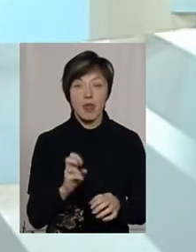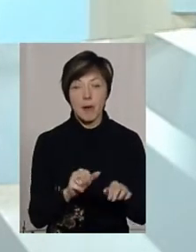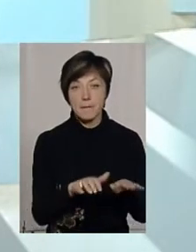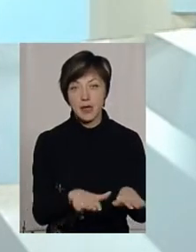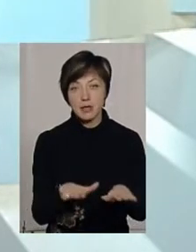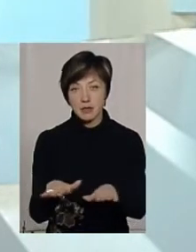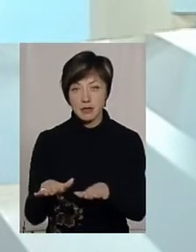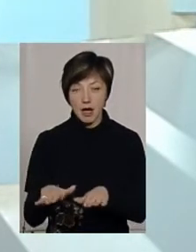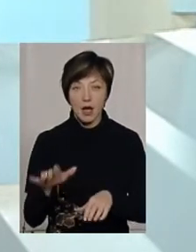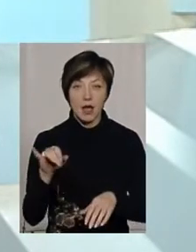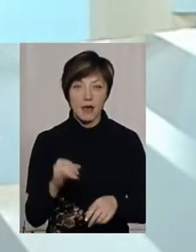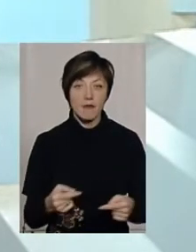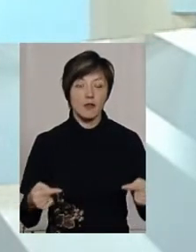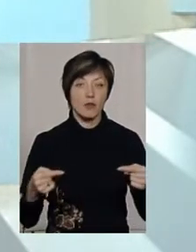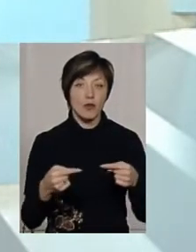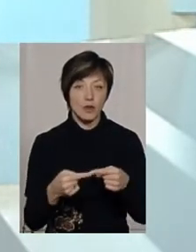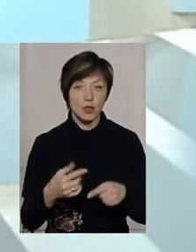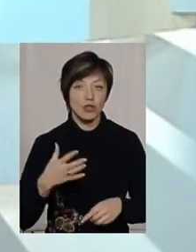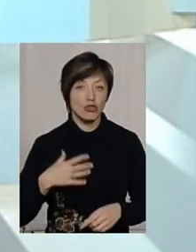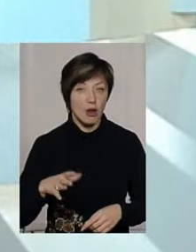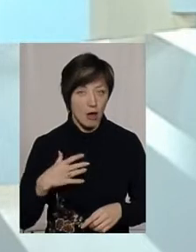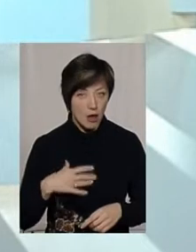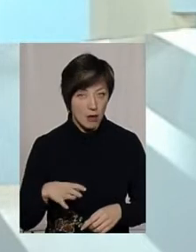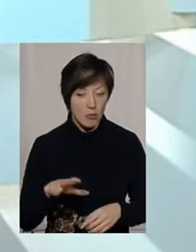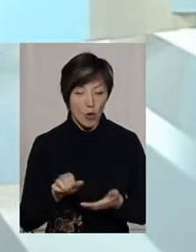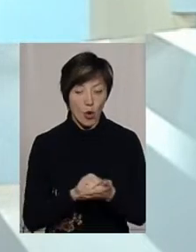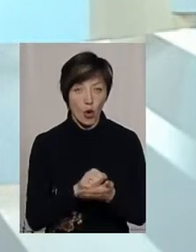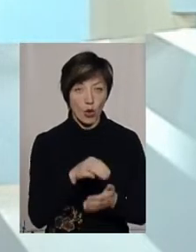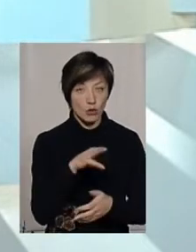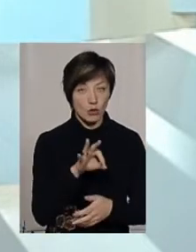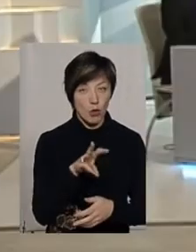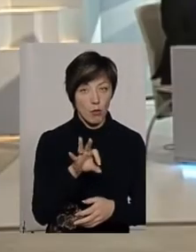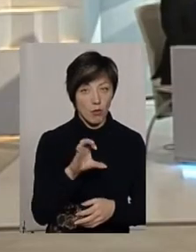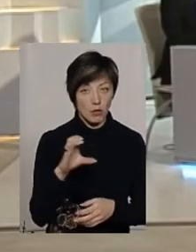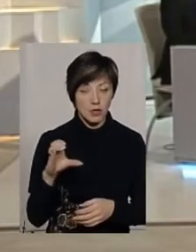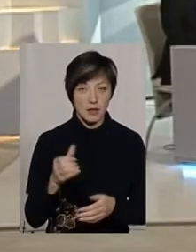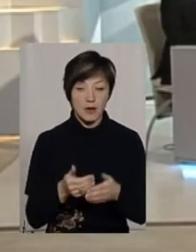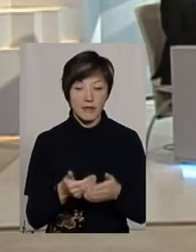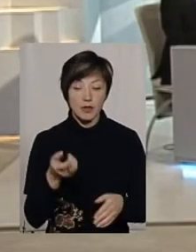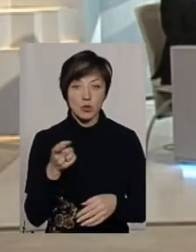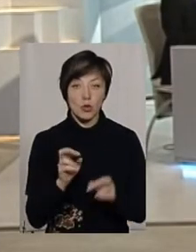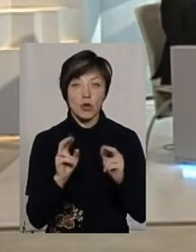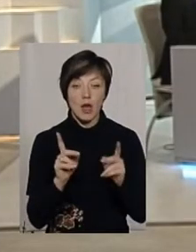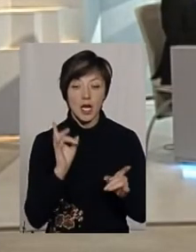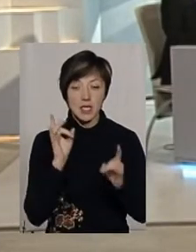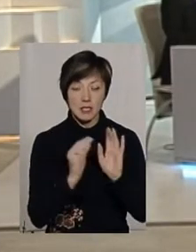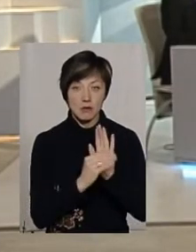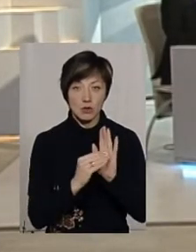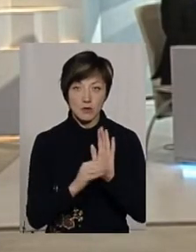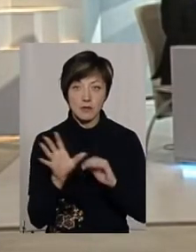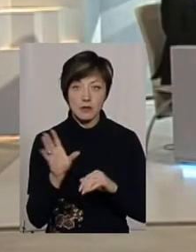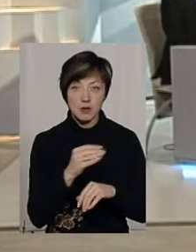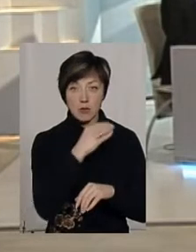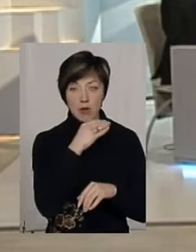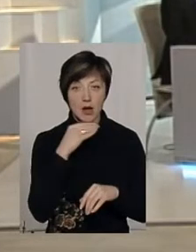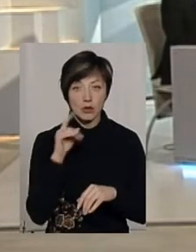місцях. Ну, відповідно, і чекаємо і Томоса, тому що від того, як там звучить все,